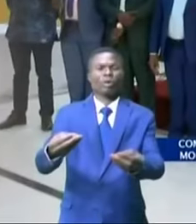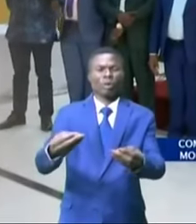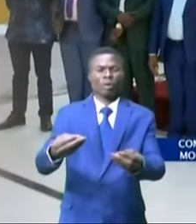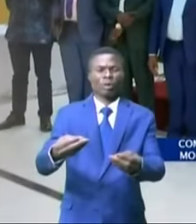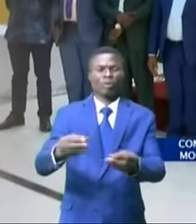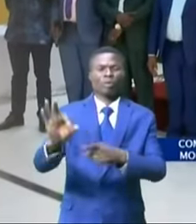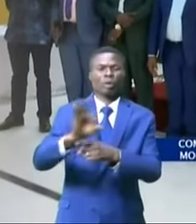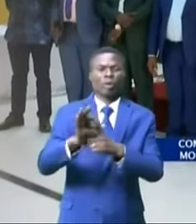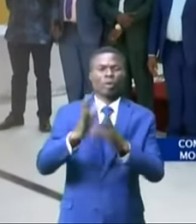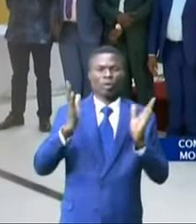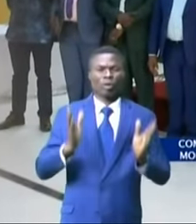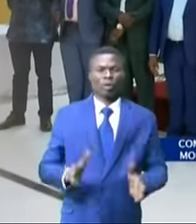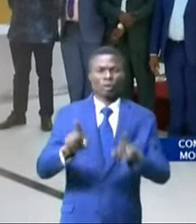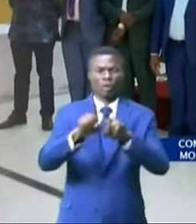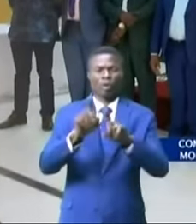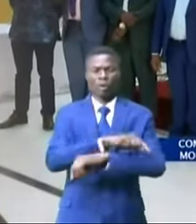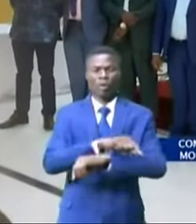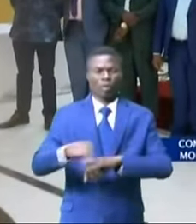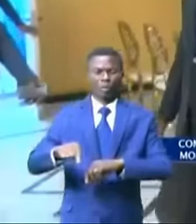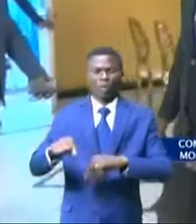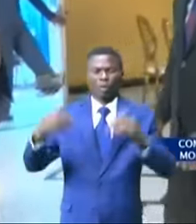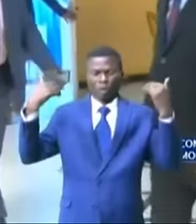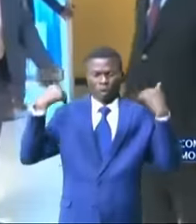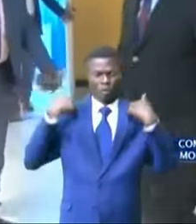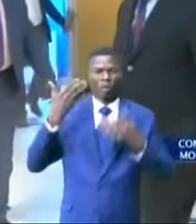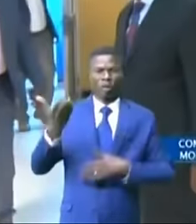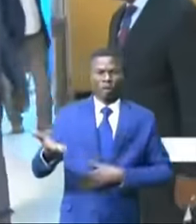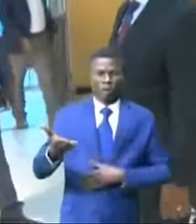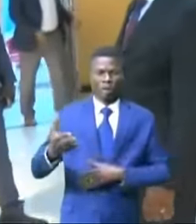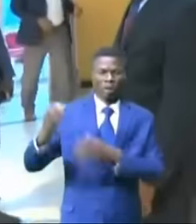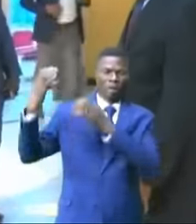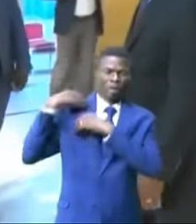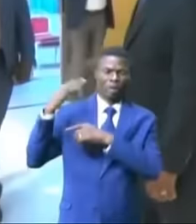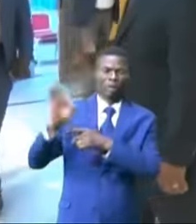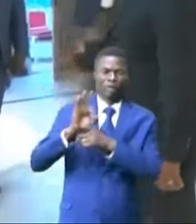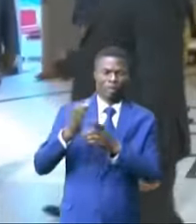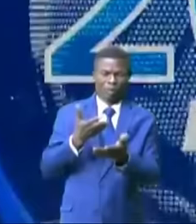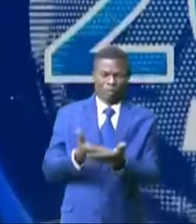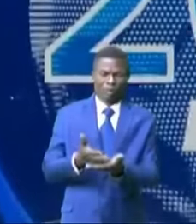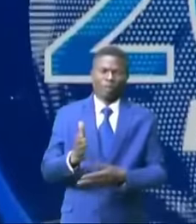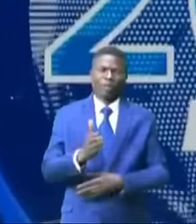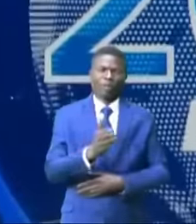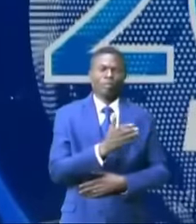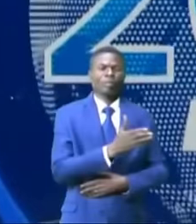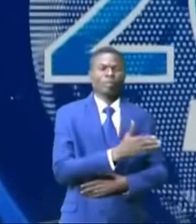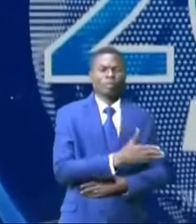aux formateurs et à la direction de l'ARMP chargée de la formation.